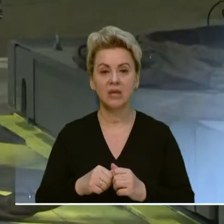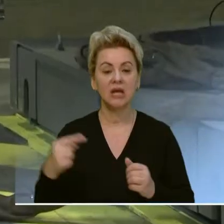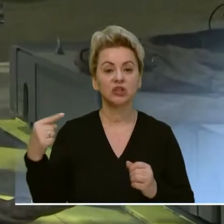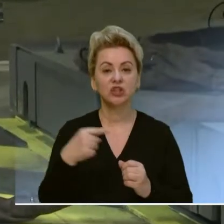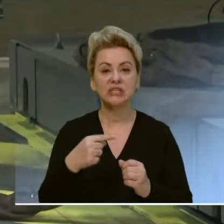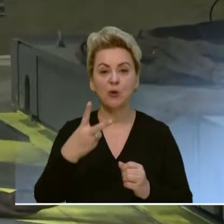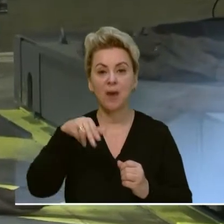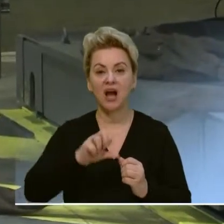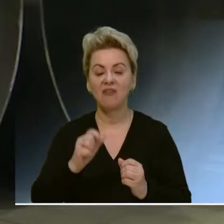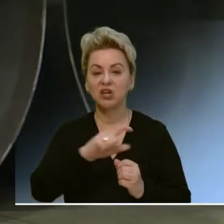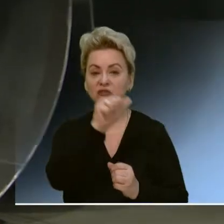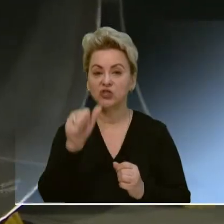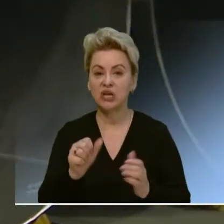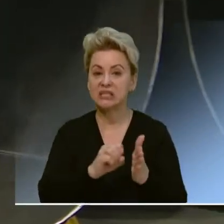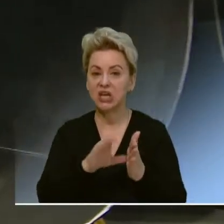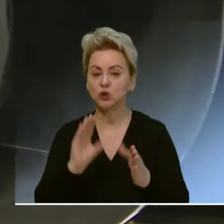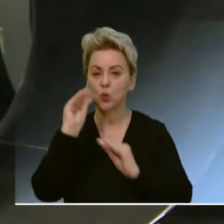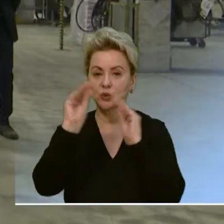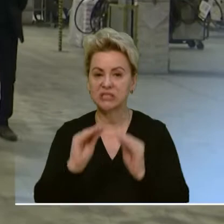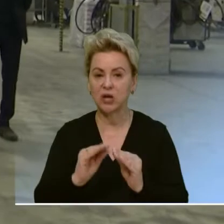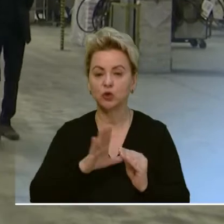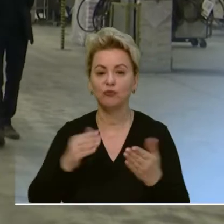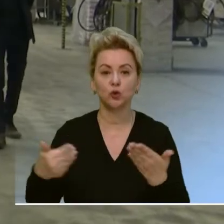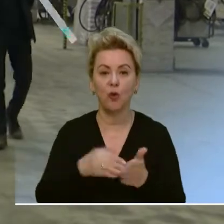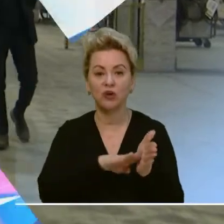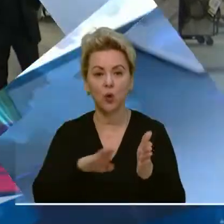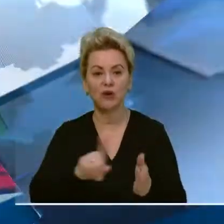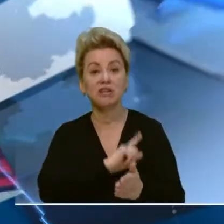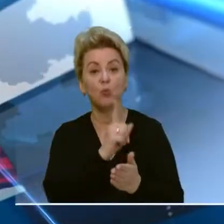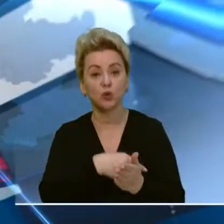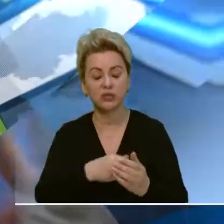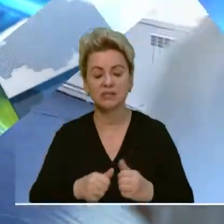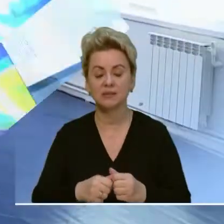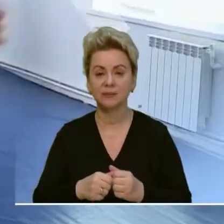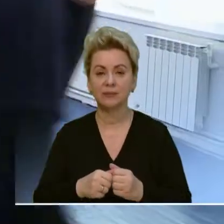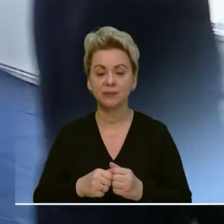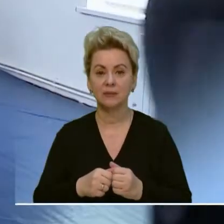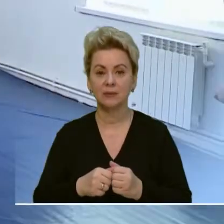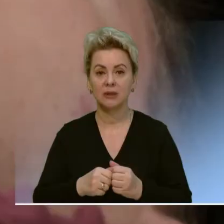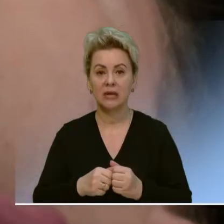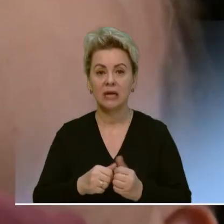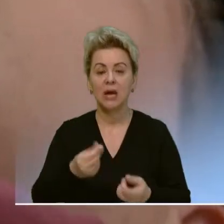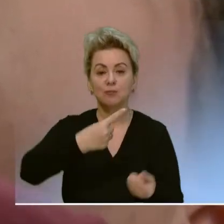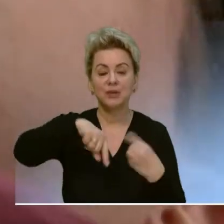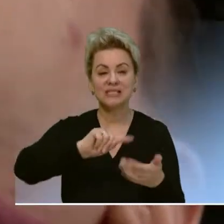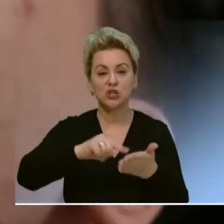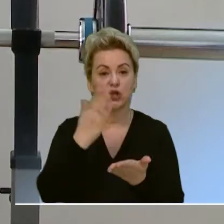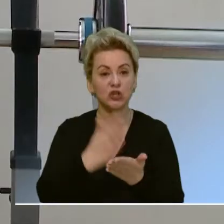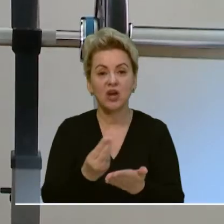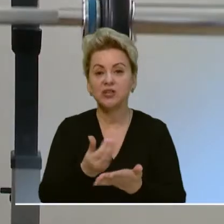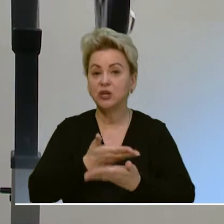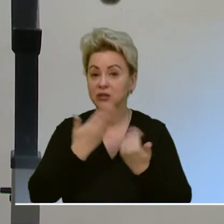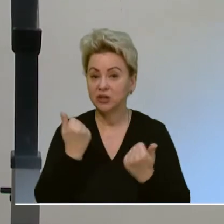1000 мегаватт в час. Ветроэнергетические установки вышли на новый уровень мощности. Есть бизнес-идея, но нет